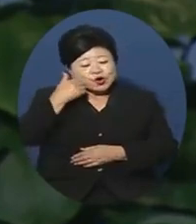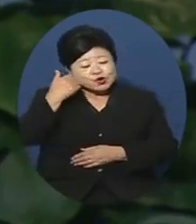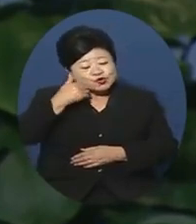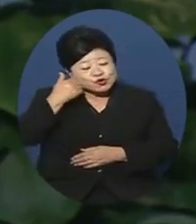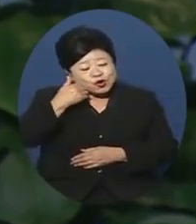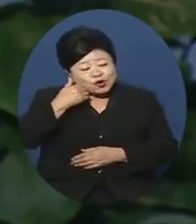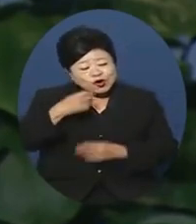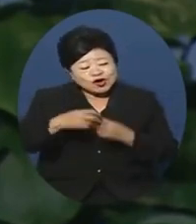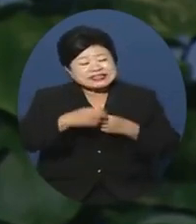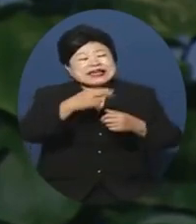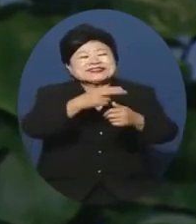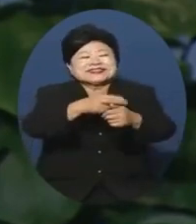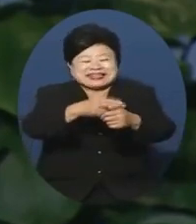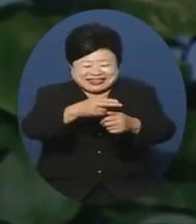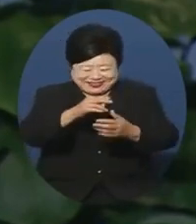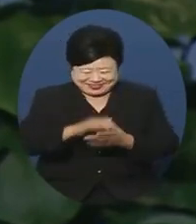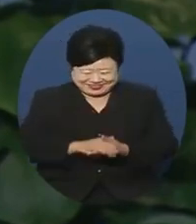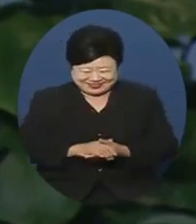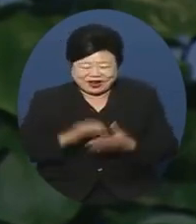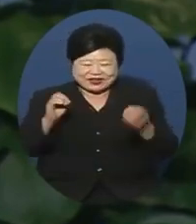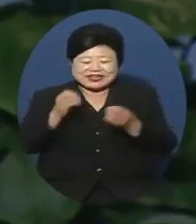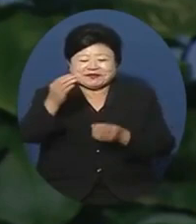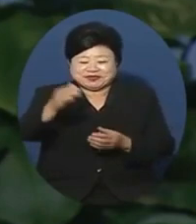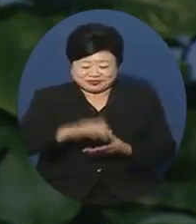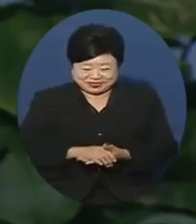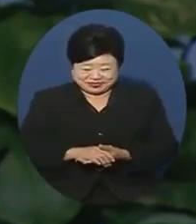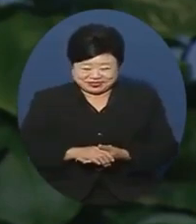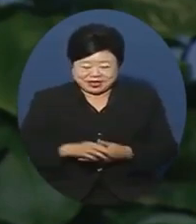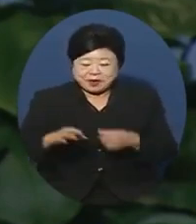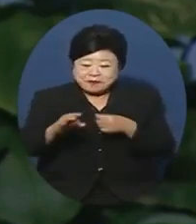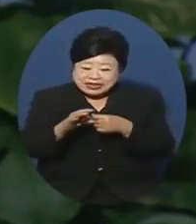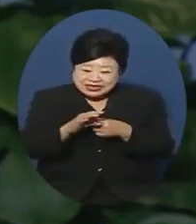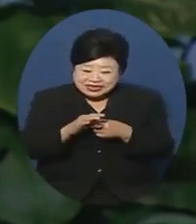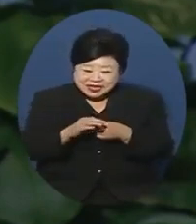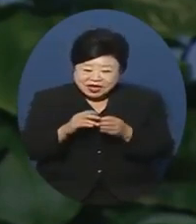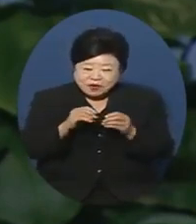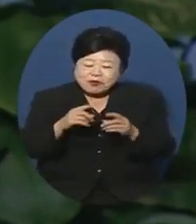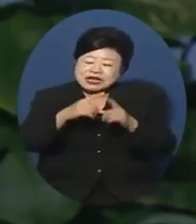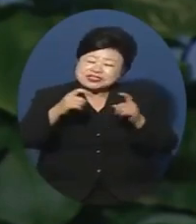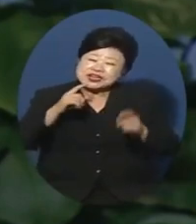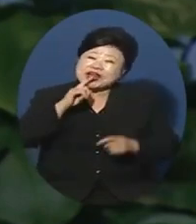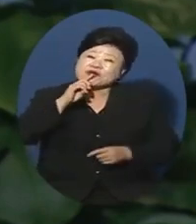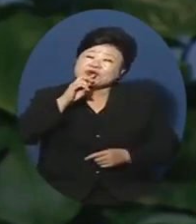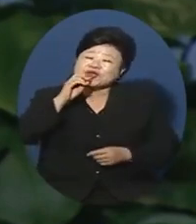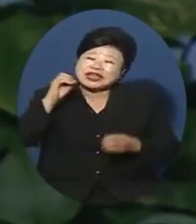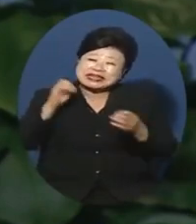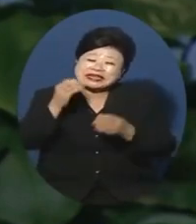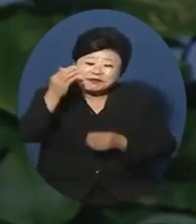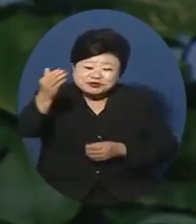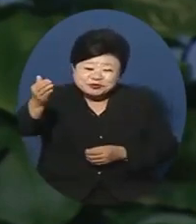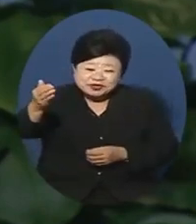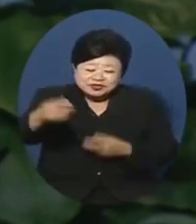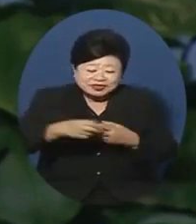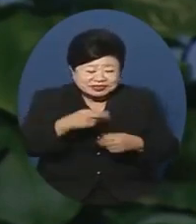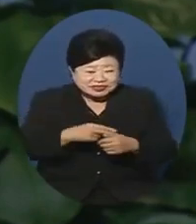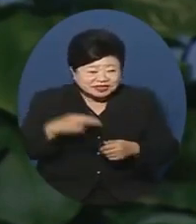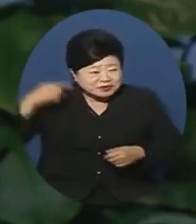누구요? 의사 선생님. 내가 만일 모래성이요